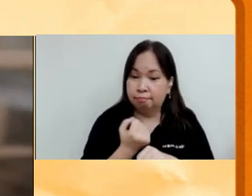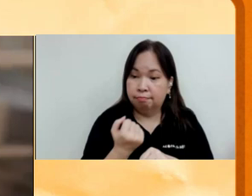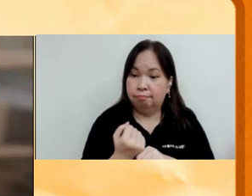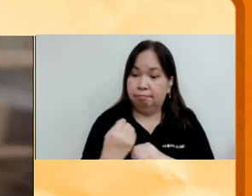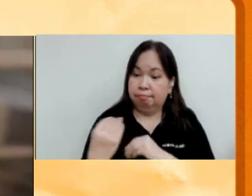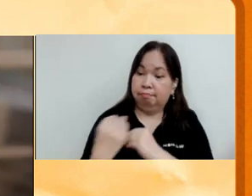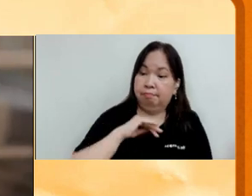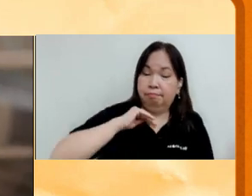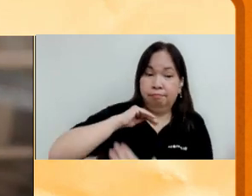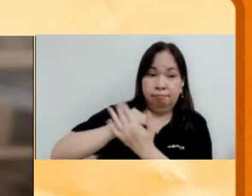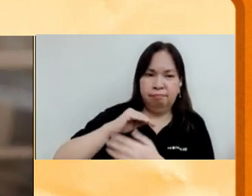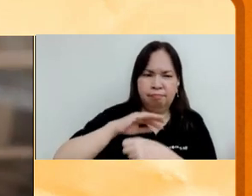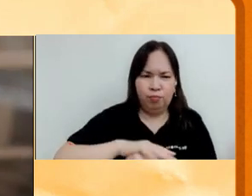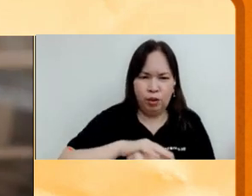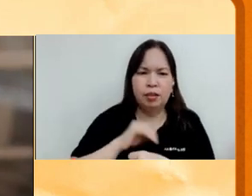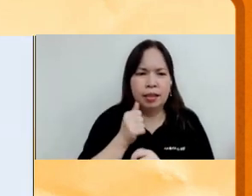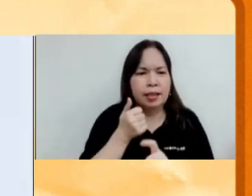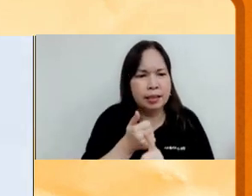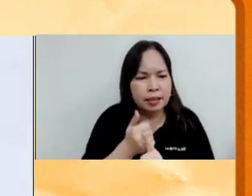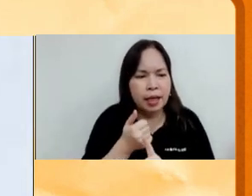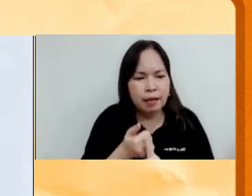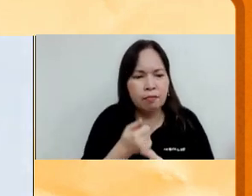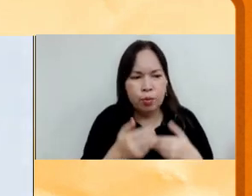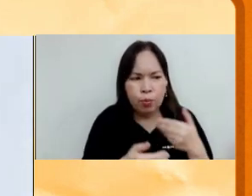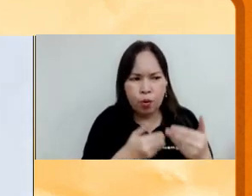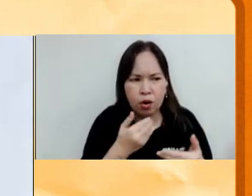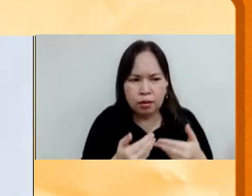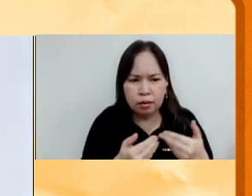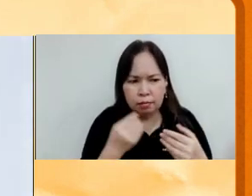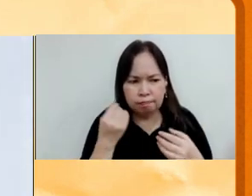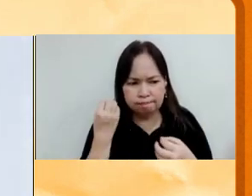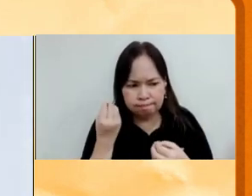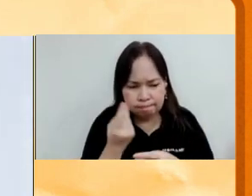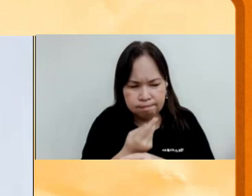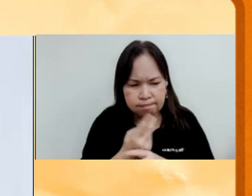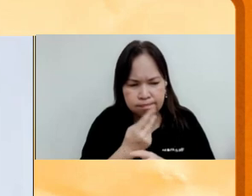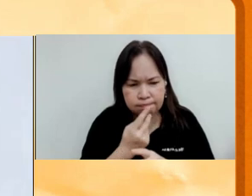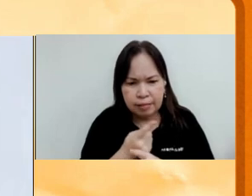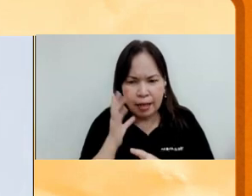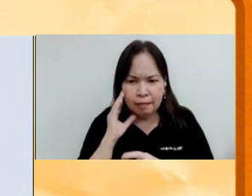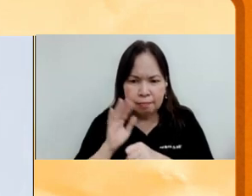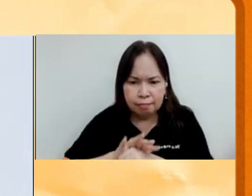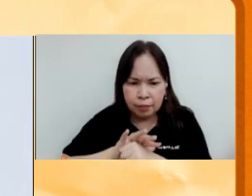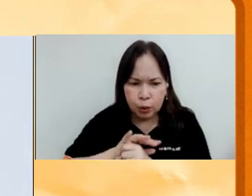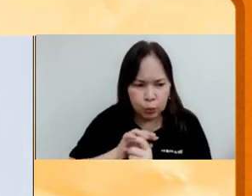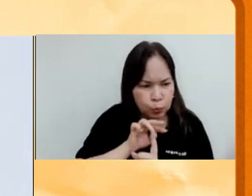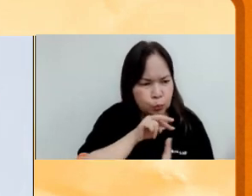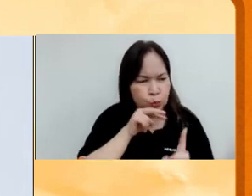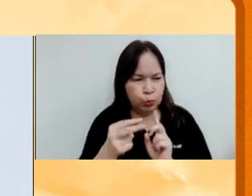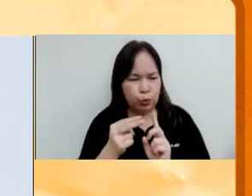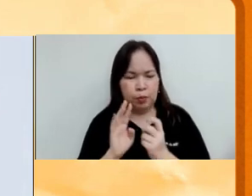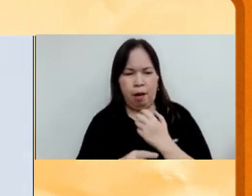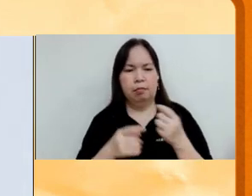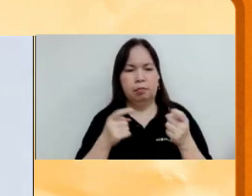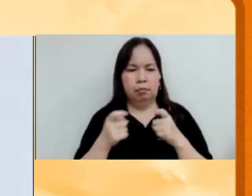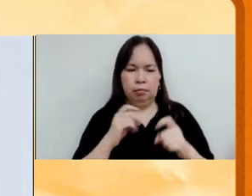na iproseso ang isang stressful na karanasan at makahanap ng panibagong perspektibo na nagbabalik ng lakas at kontrol sa